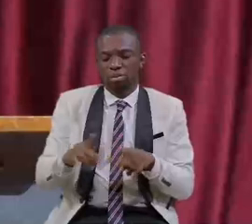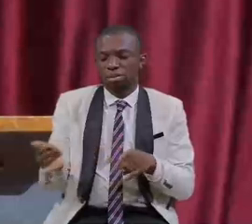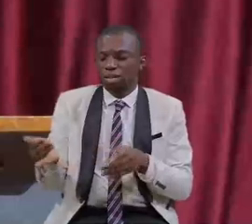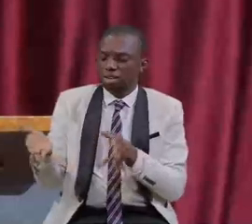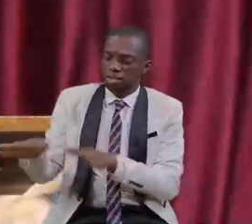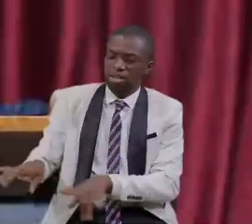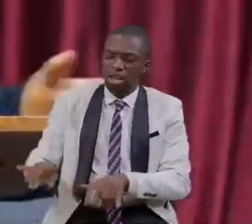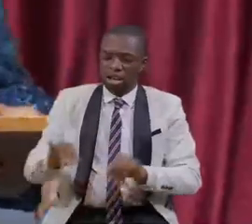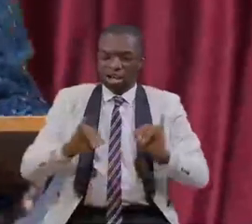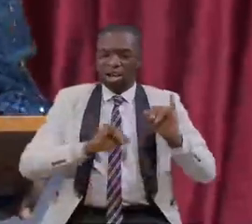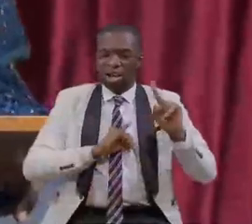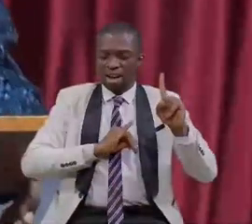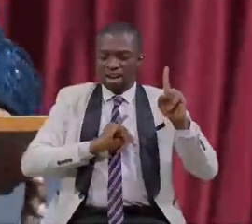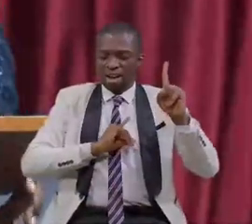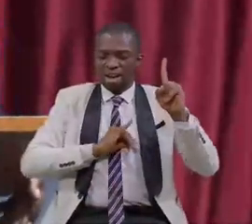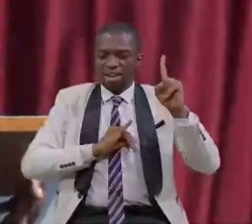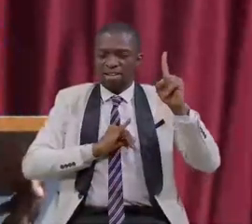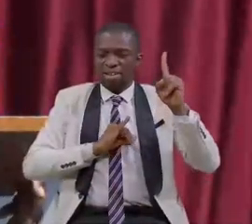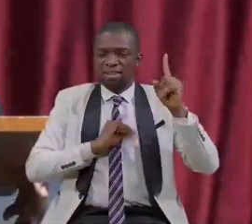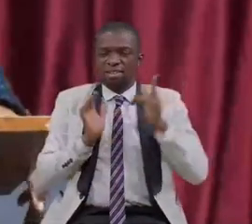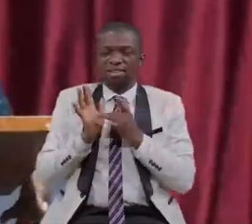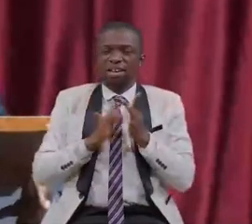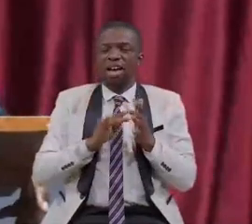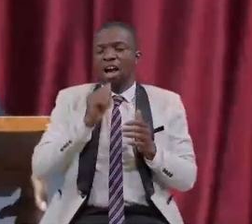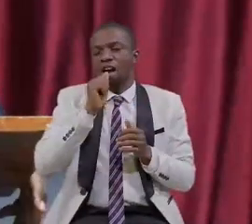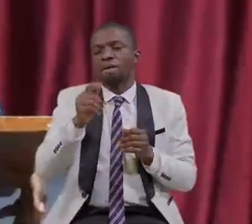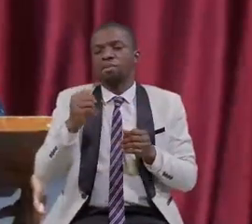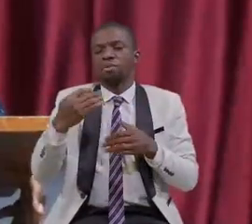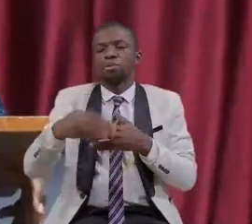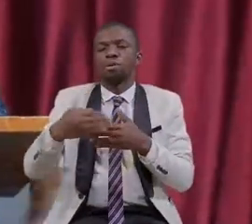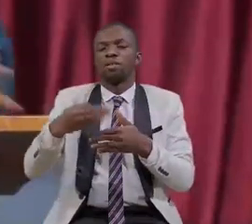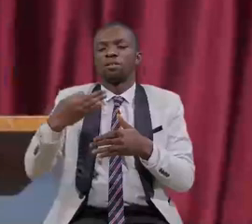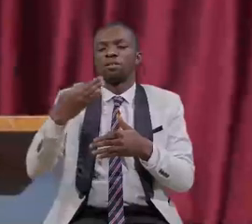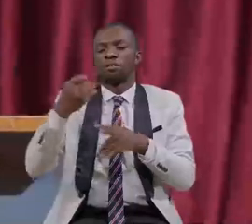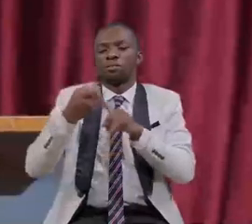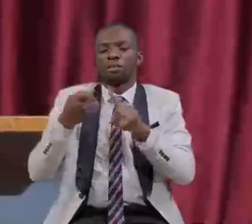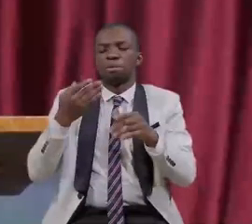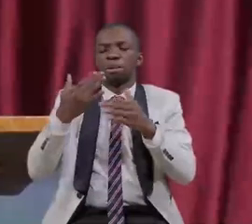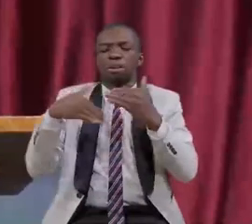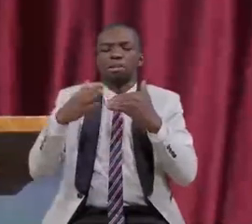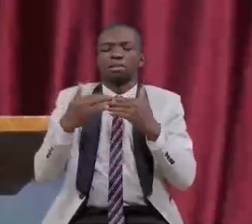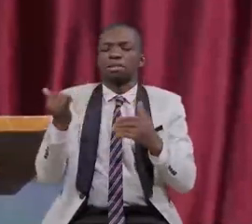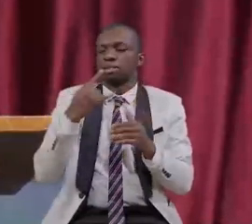ciel, descendu du ciel. Ils ont dit que nous ne pouvons pas comprendre ceci.